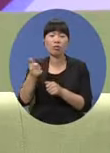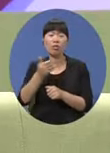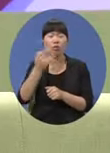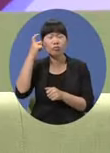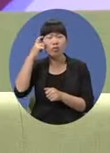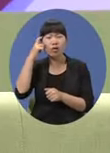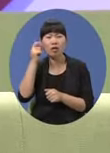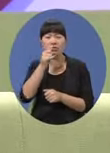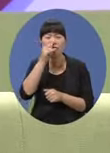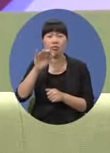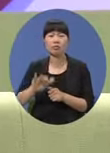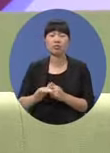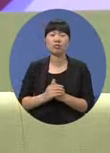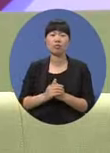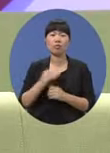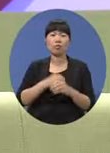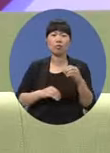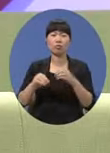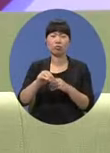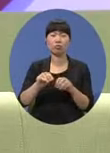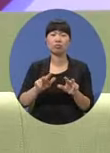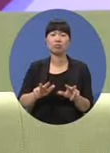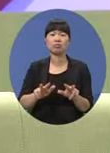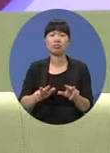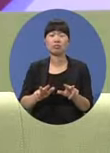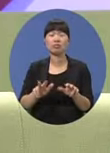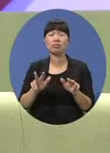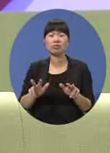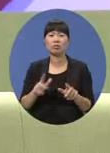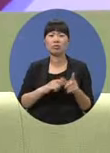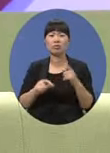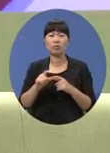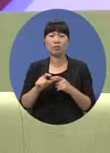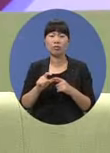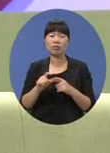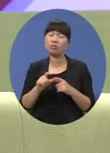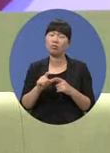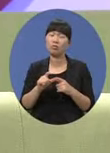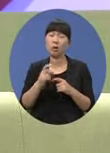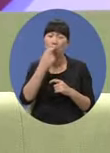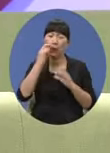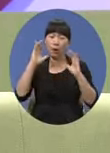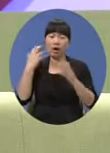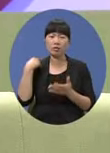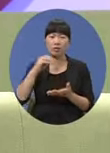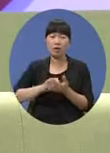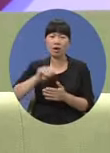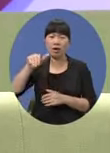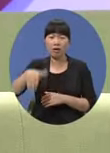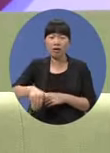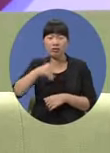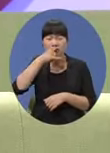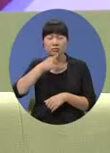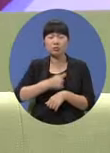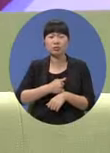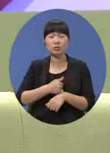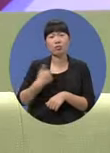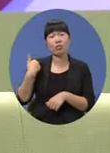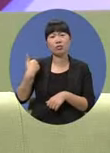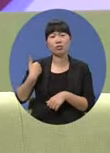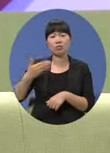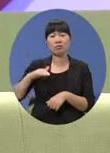줄 알았는데, 오히려 더 요즘에는 더 엄살을 피우는지, 엄마가 너무 이렇게 나조서